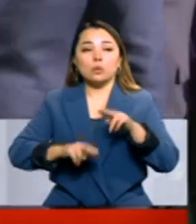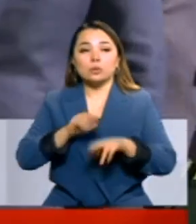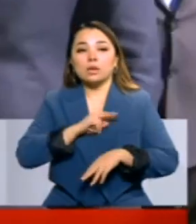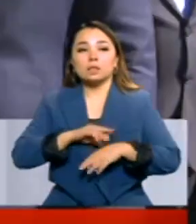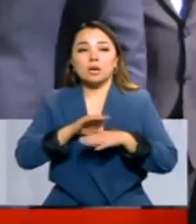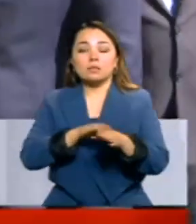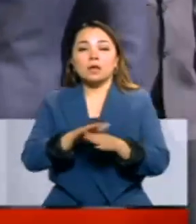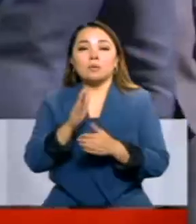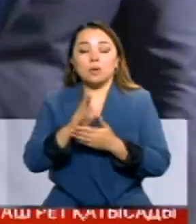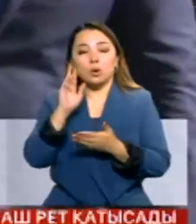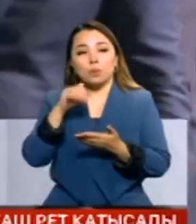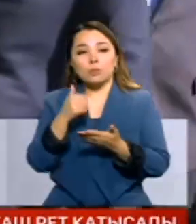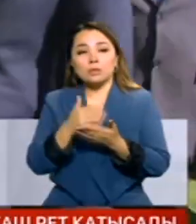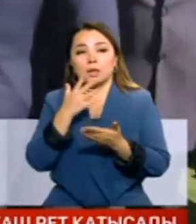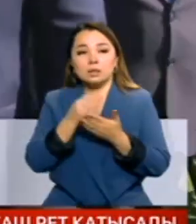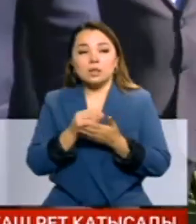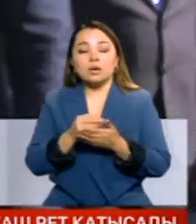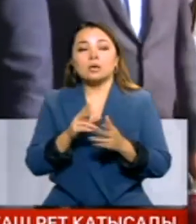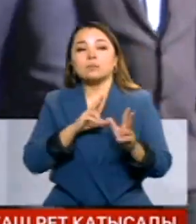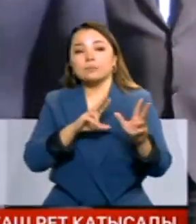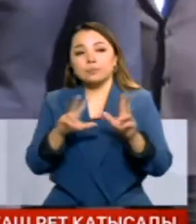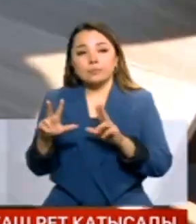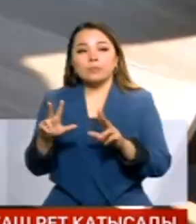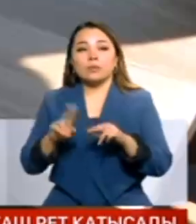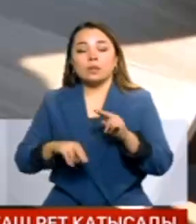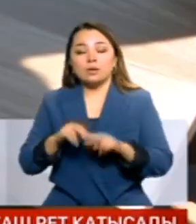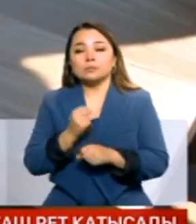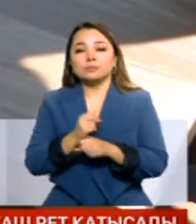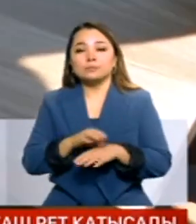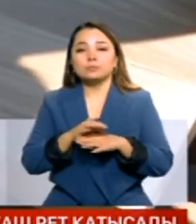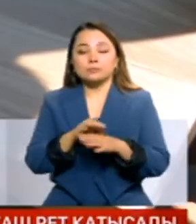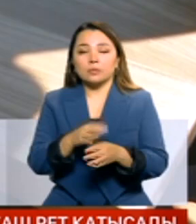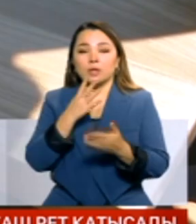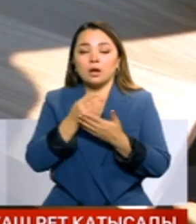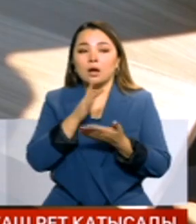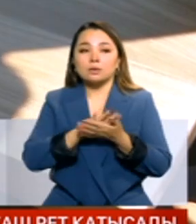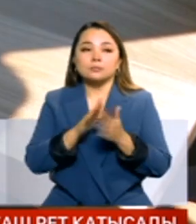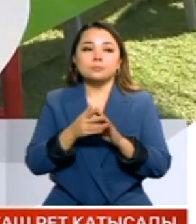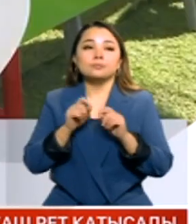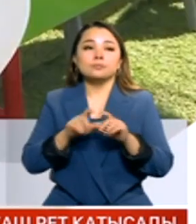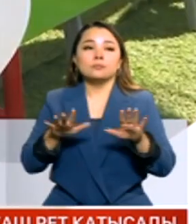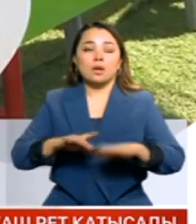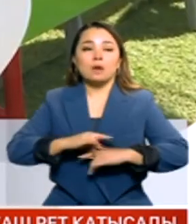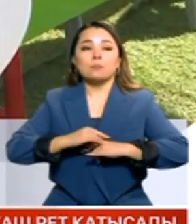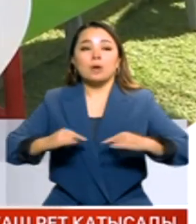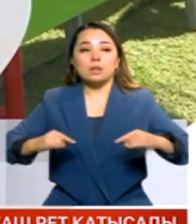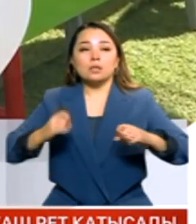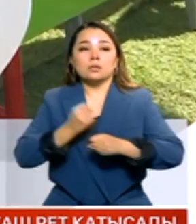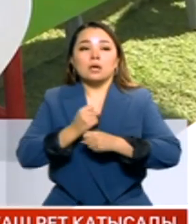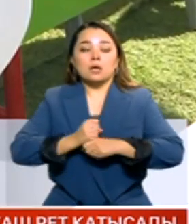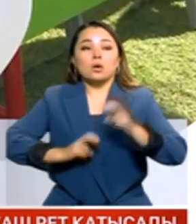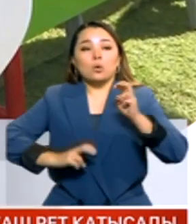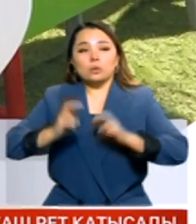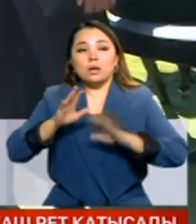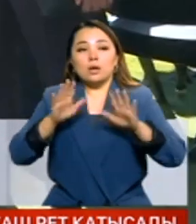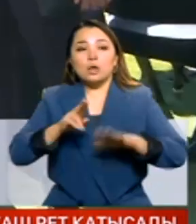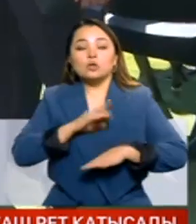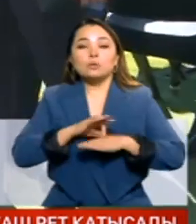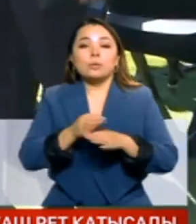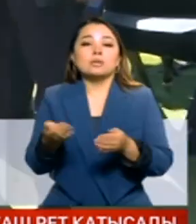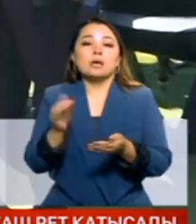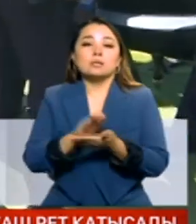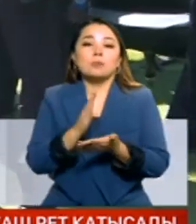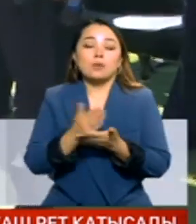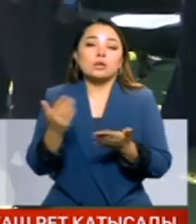жүріп жатыр. Үкімет басшысы мұнда жиһаз жасап, шұлық шығаратын және заманауи мектеп парталарын өндіретін кәсіпорындардың жұмысымен